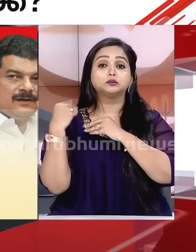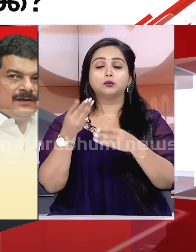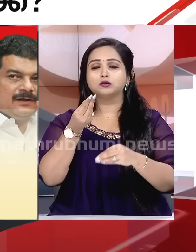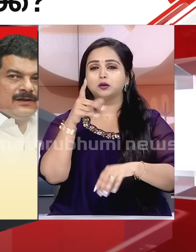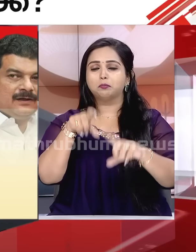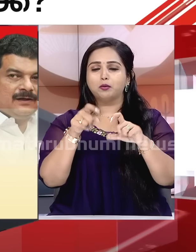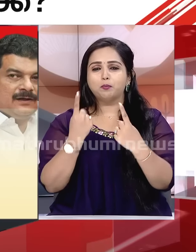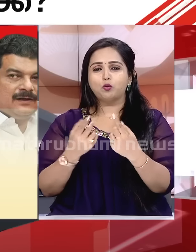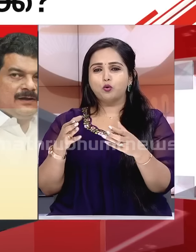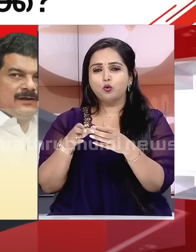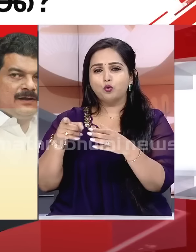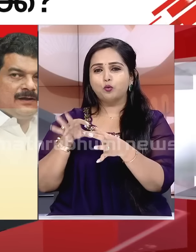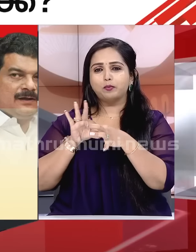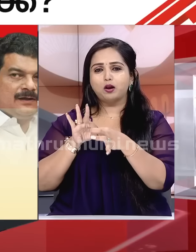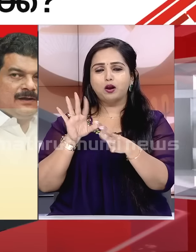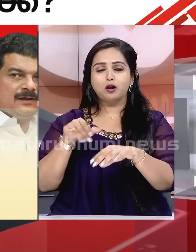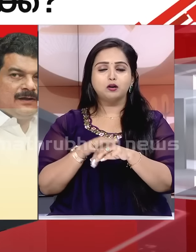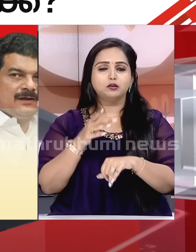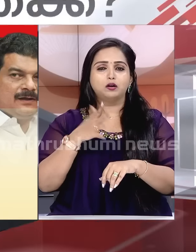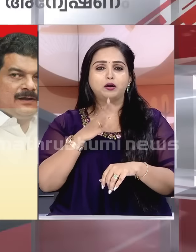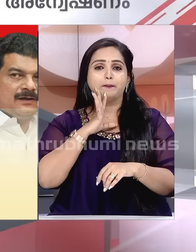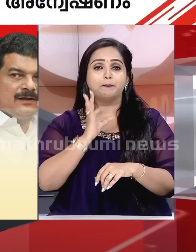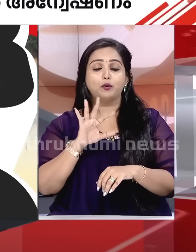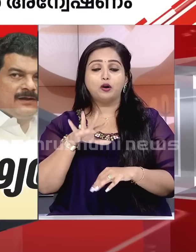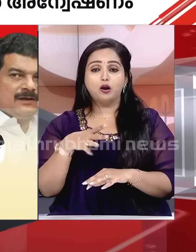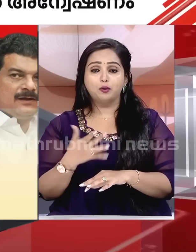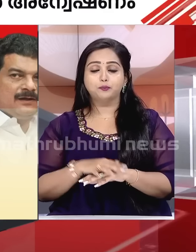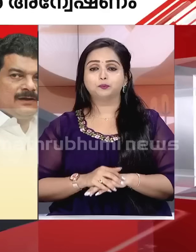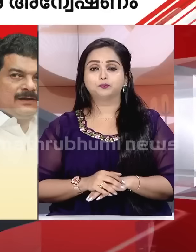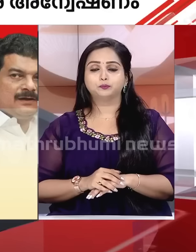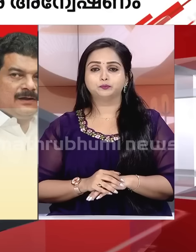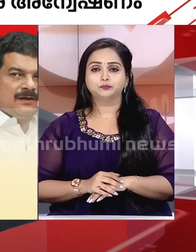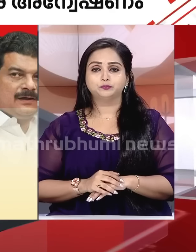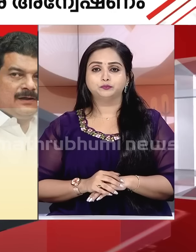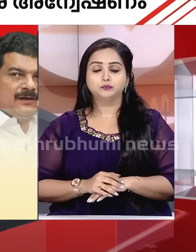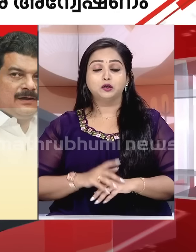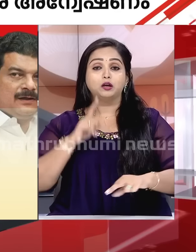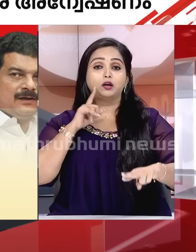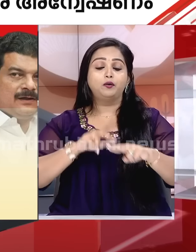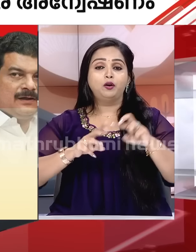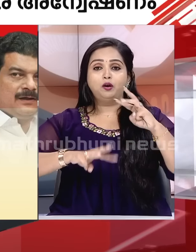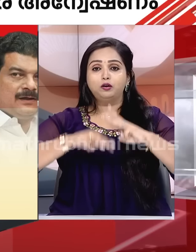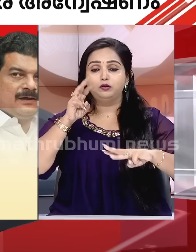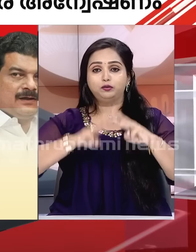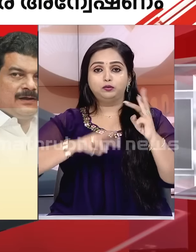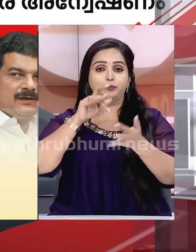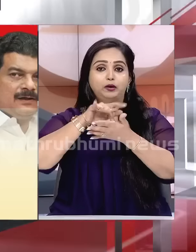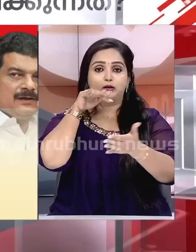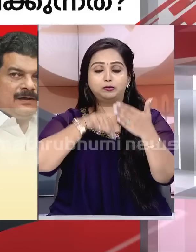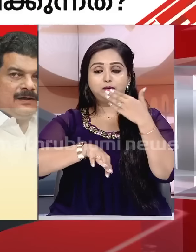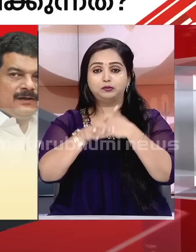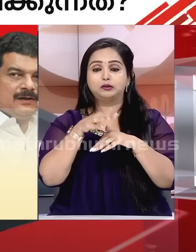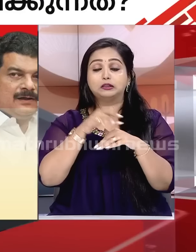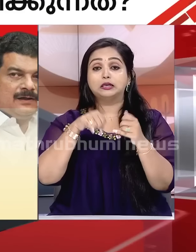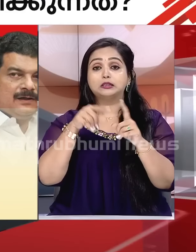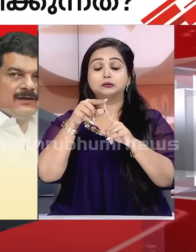പാർട്ടികൾ ചായ്വ് കാണിച്ചെങ്കിലും അതൊന്നുമല്ല. ഇവിടെ വന്നിരിക്കുന്ന ആരോപണം ആ മലപ്പുറത്തെ SP ക്യാമ്പസിലുള്ള